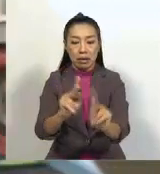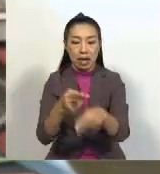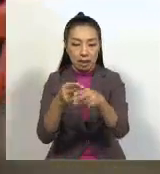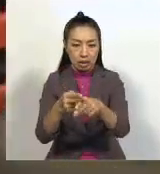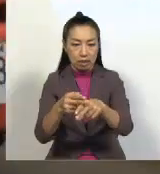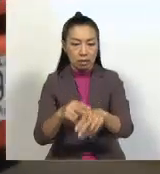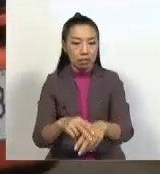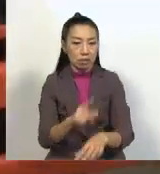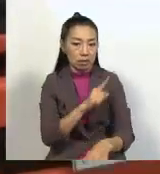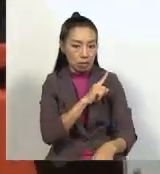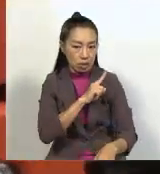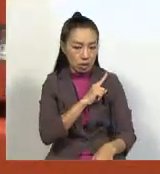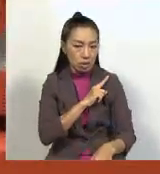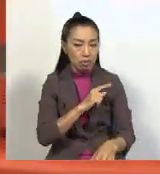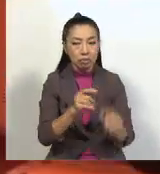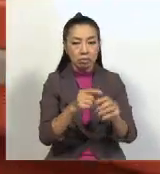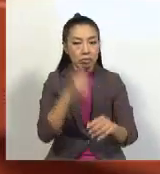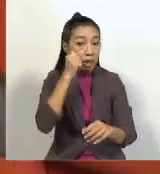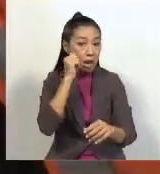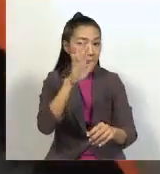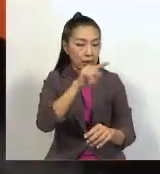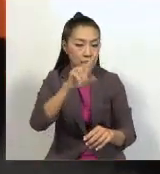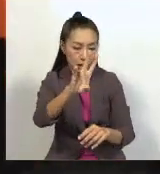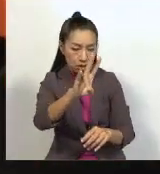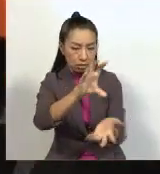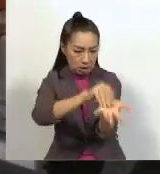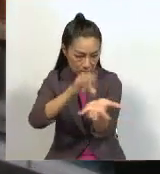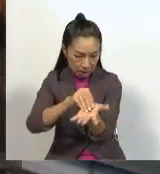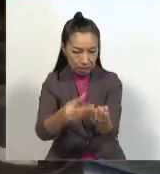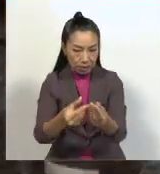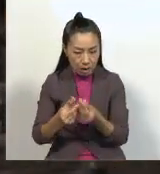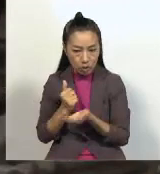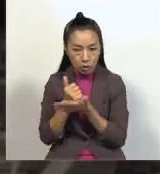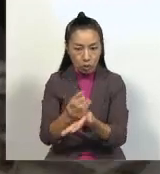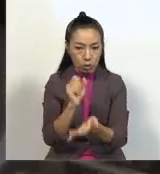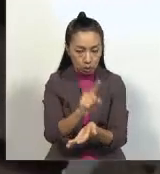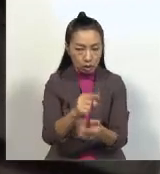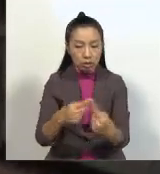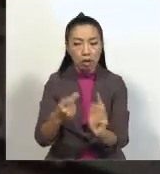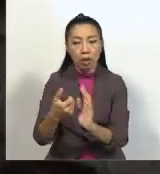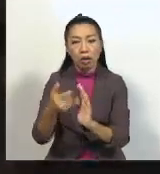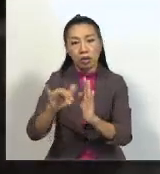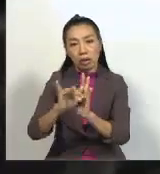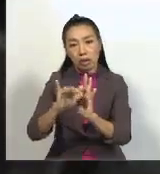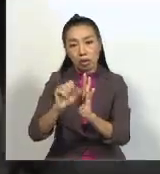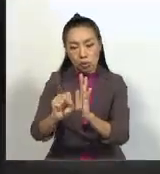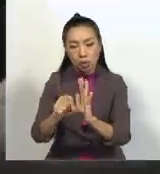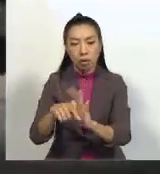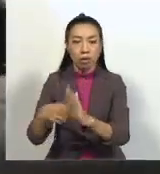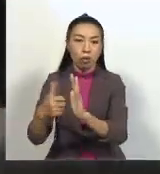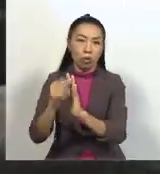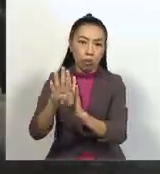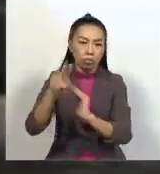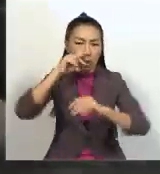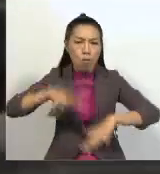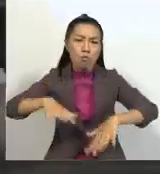ใน 5-7 วันส่วนพื้นที่น้ำท่วมยะโสธรและอุบลราชธานียังสำรวจพื้นที่ความเสียหายไม่ได้เพ